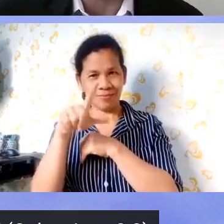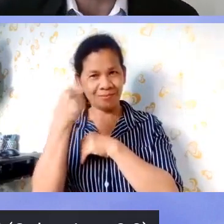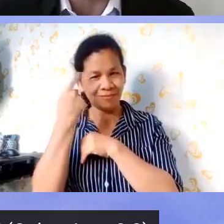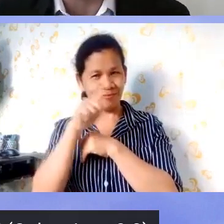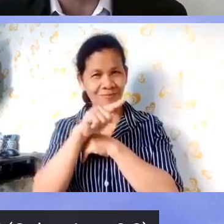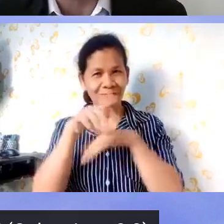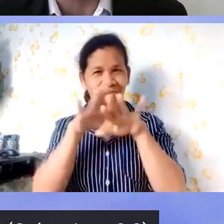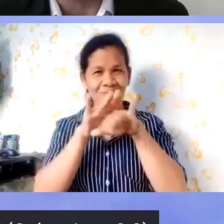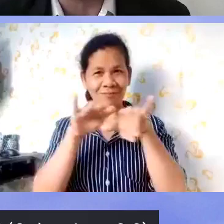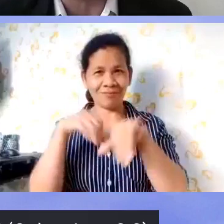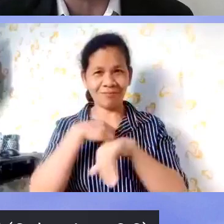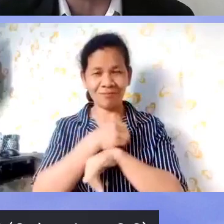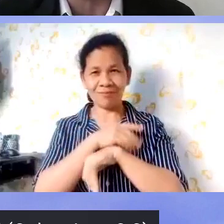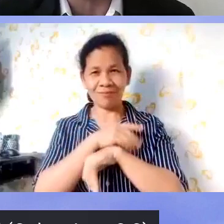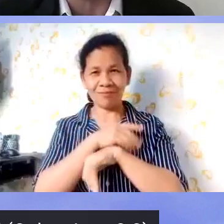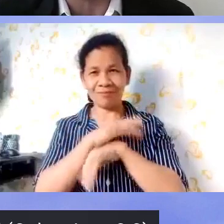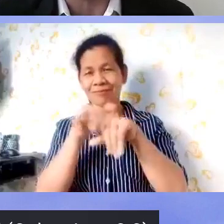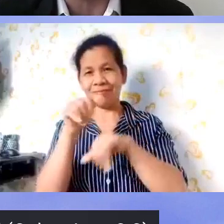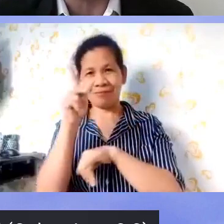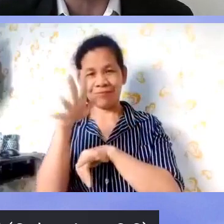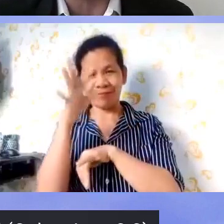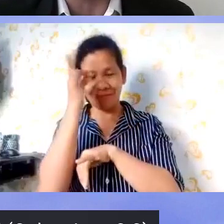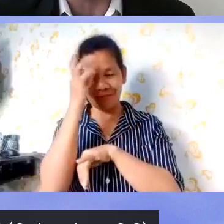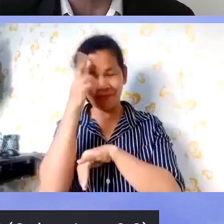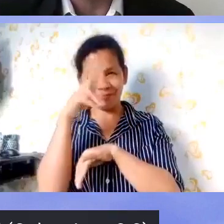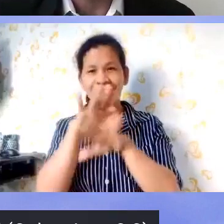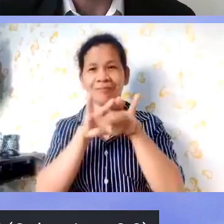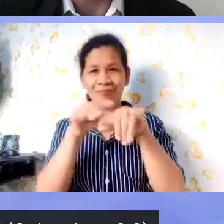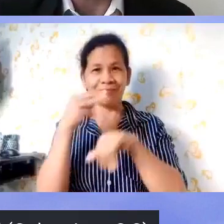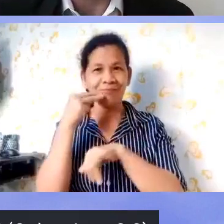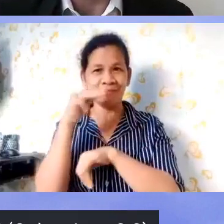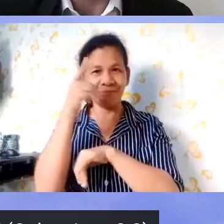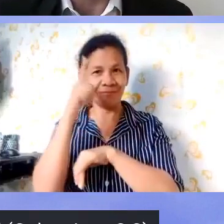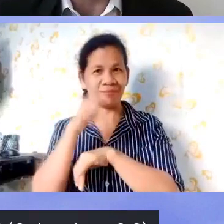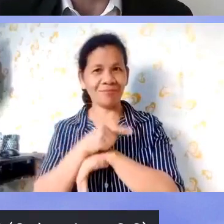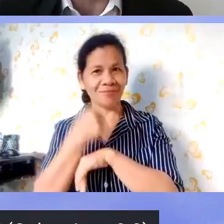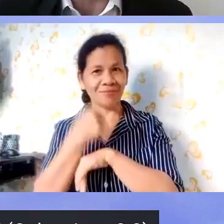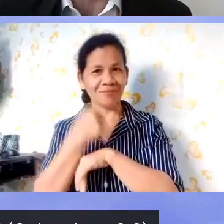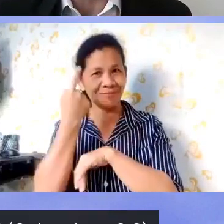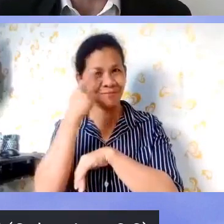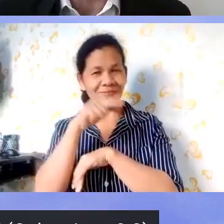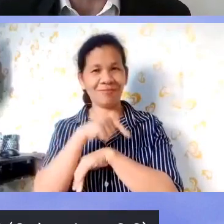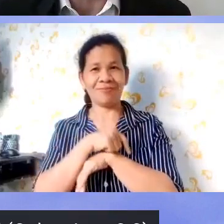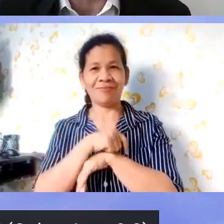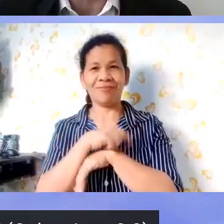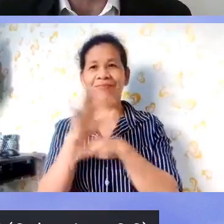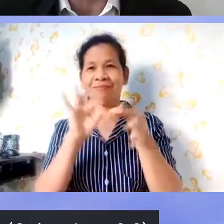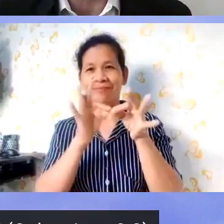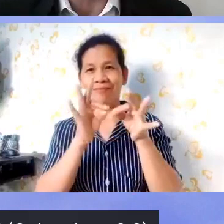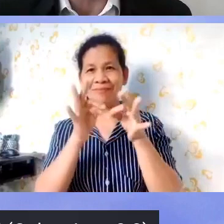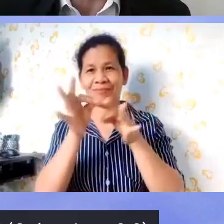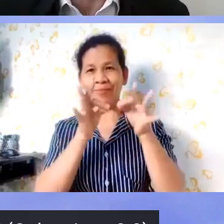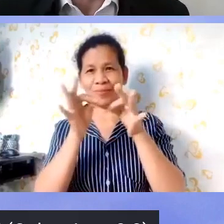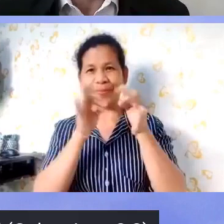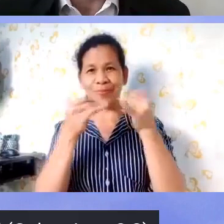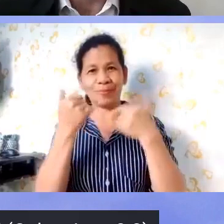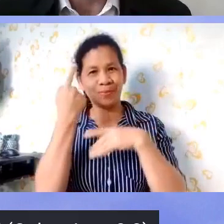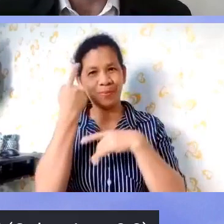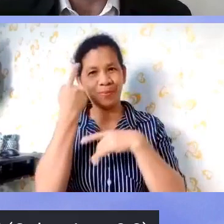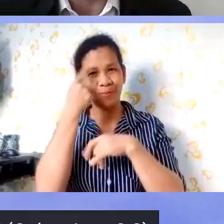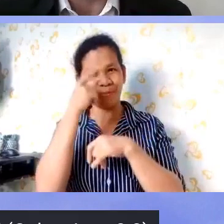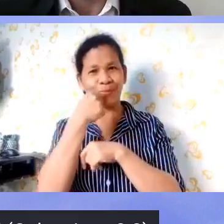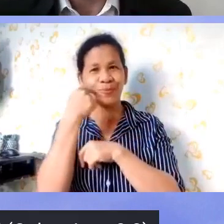ating kasama, Pastor Porto sa refleksyon at si Ma'am Lina sa kanya pong pag-i-interpret sa ating mga